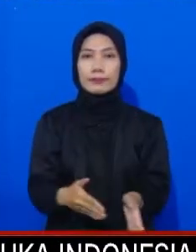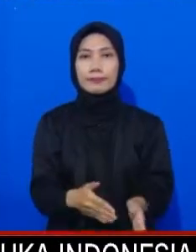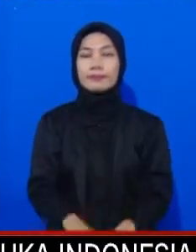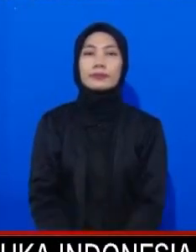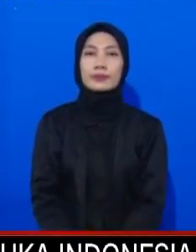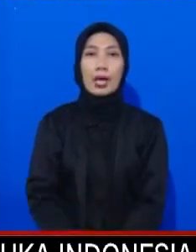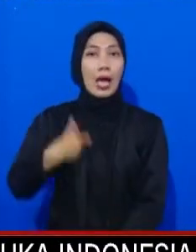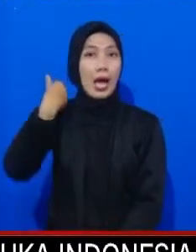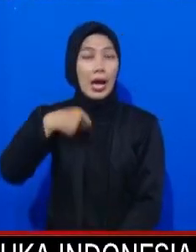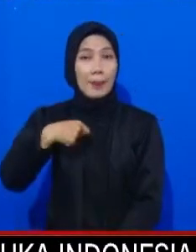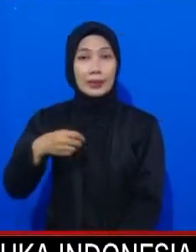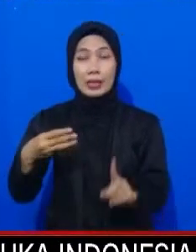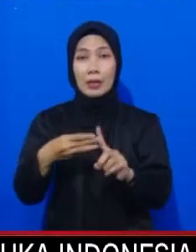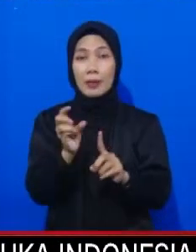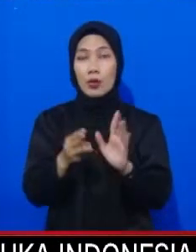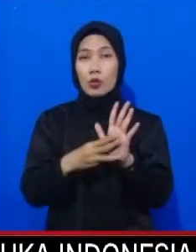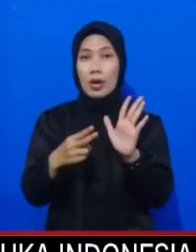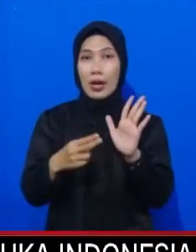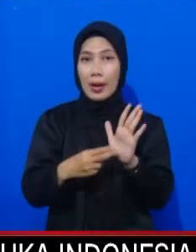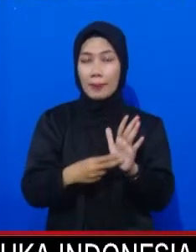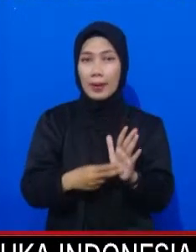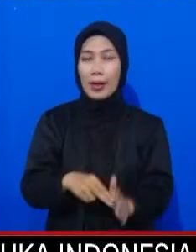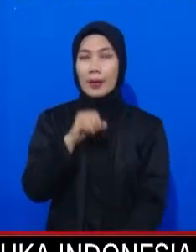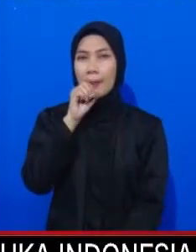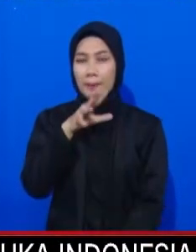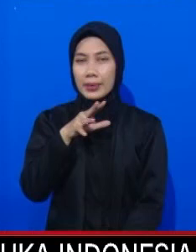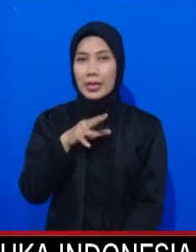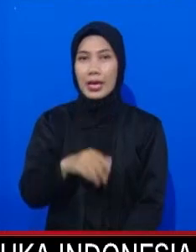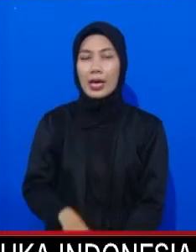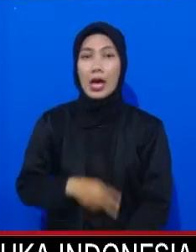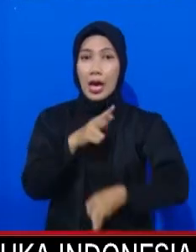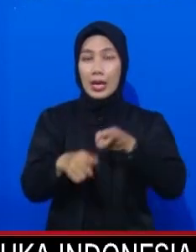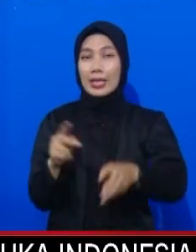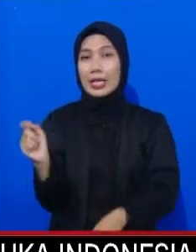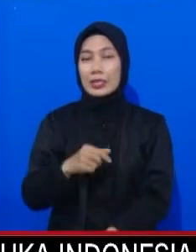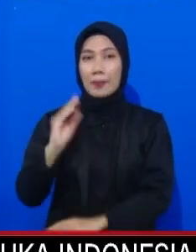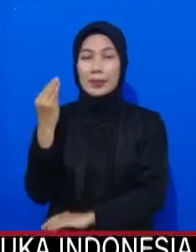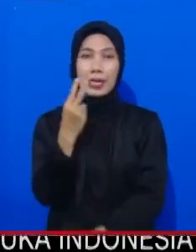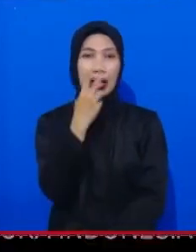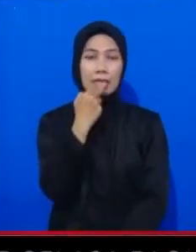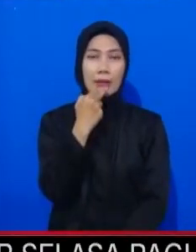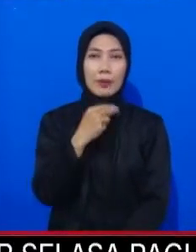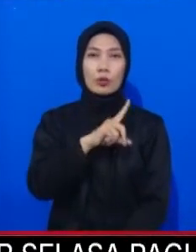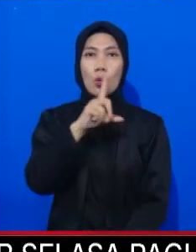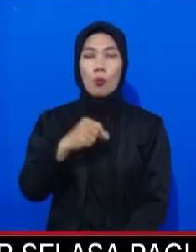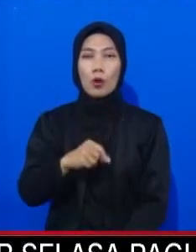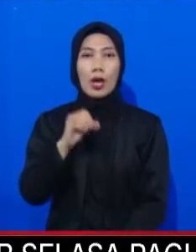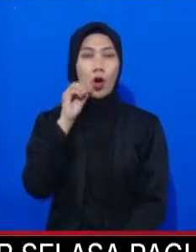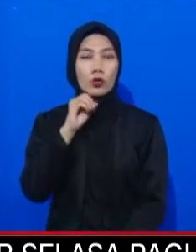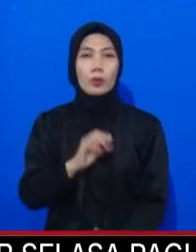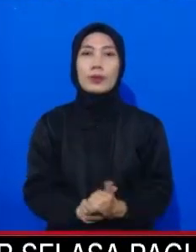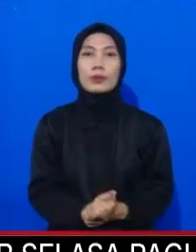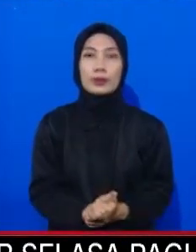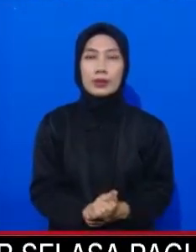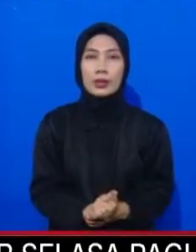Kementerian BUMN memastikan kereta cepat Jakarta-Bandung akan beroperasi pada bulan Agustus mendatang. Uji coba pun terus dilakukan untuk